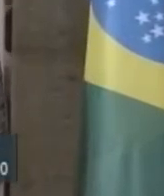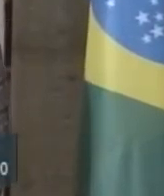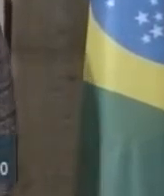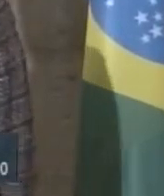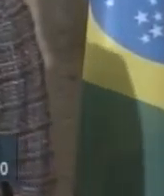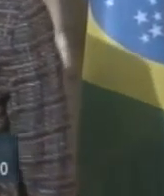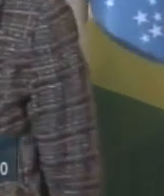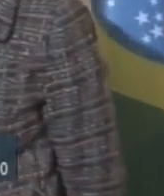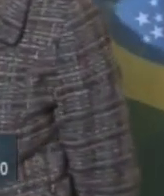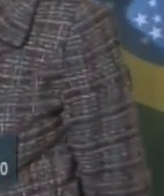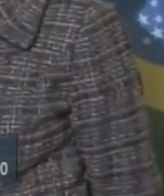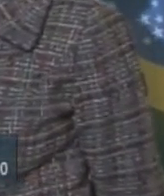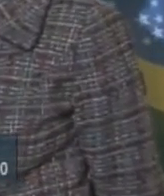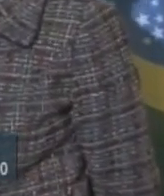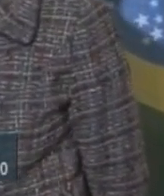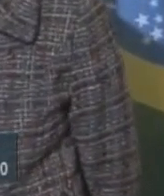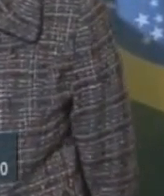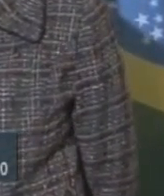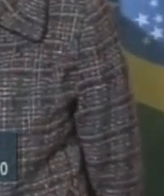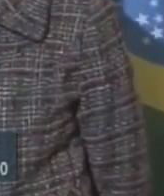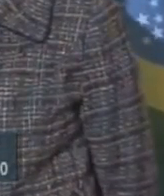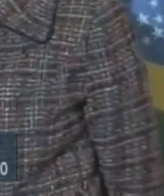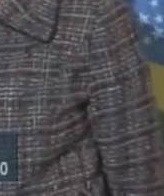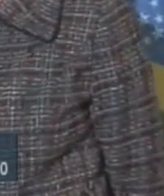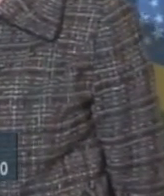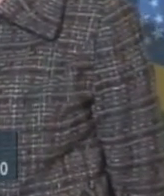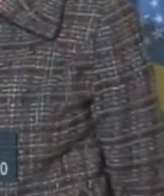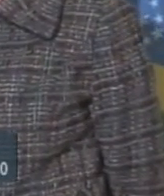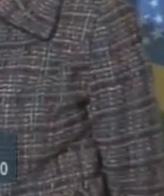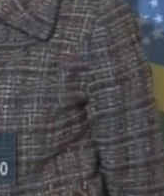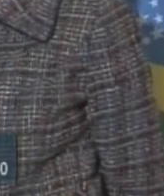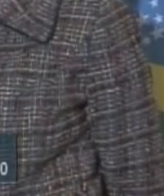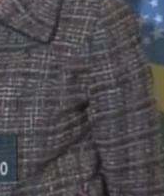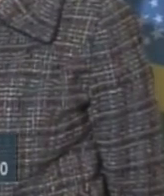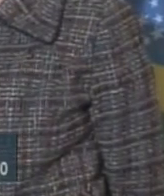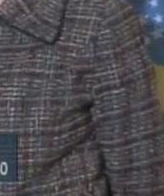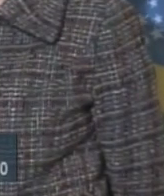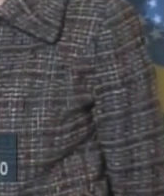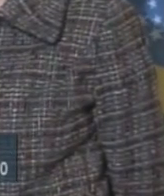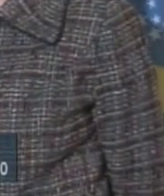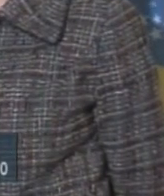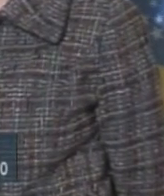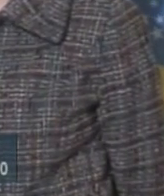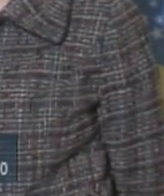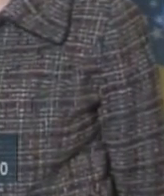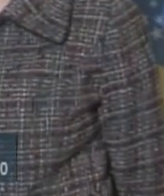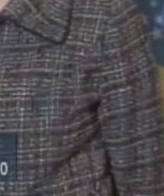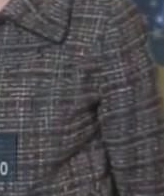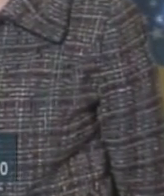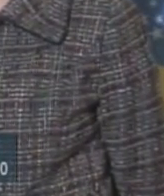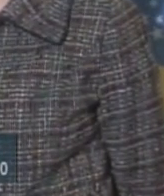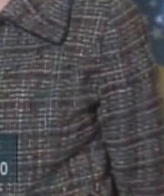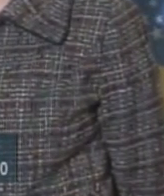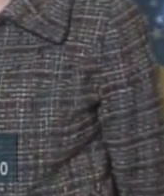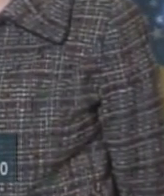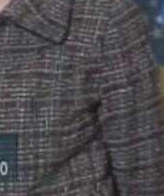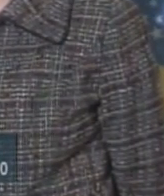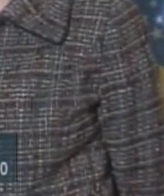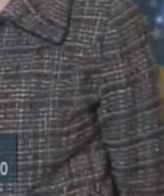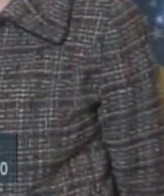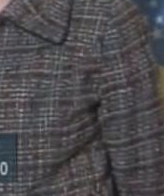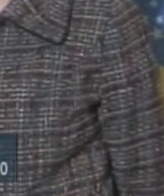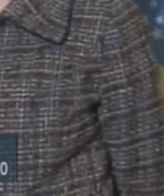положение, че има голям ръст на инвестициите в много сфери, в изграждането на пътища, магистрали, метро, което ме